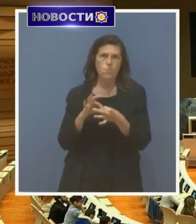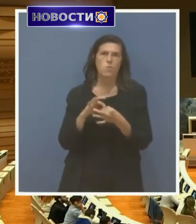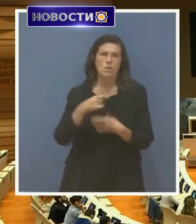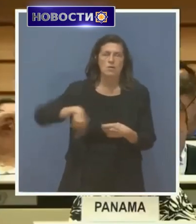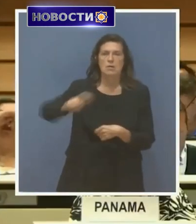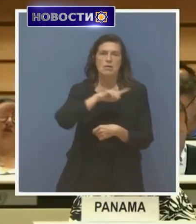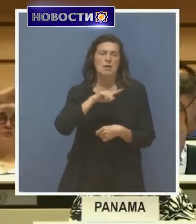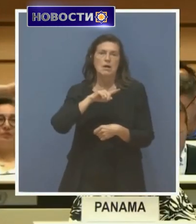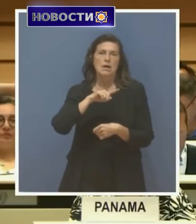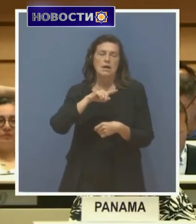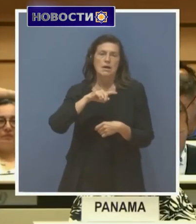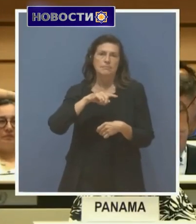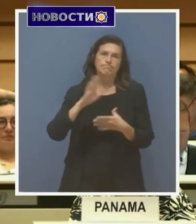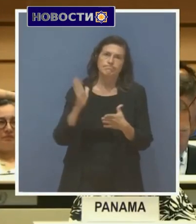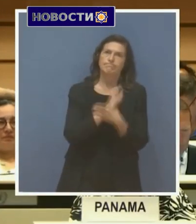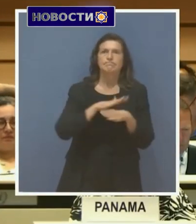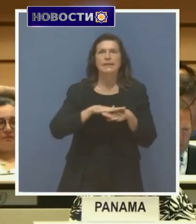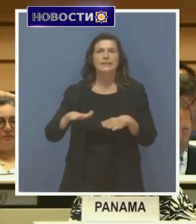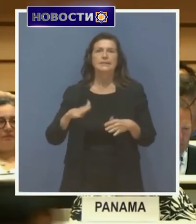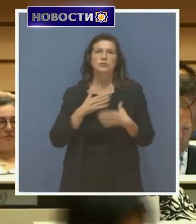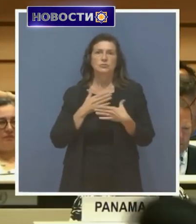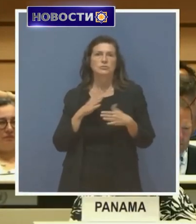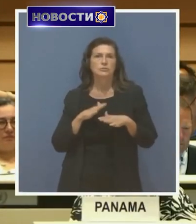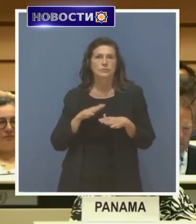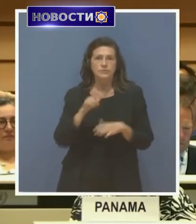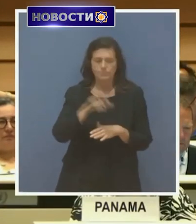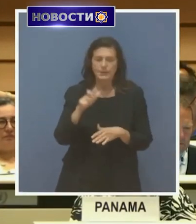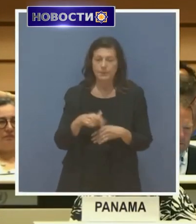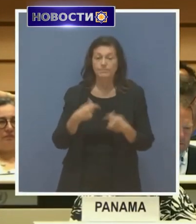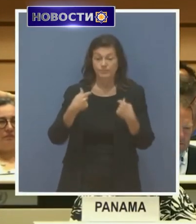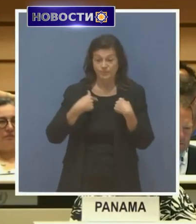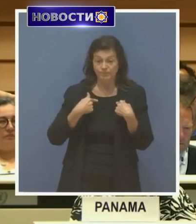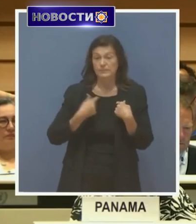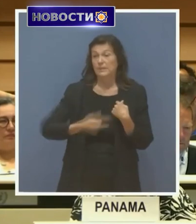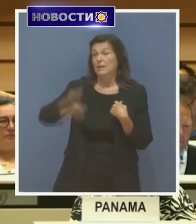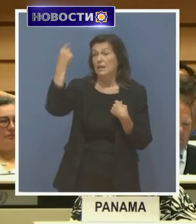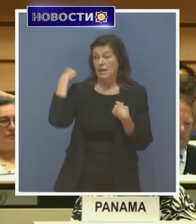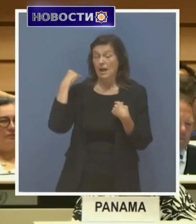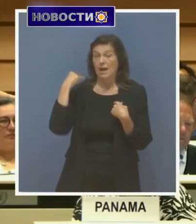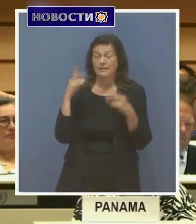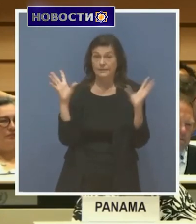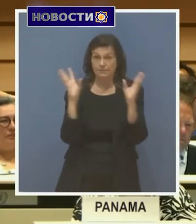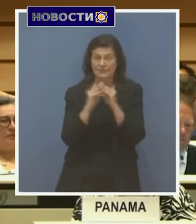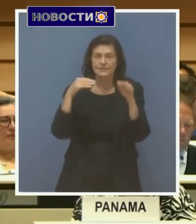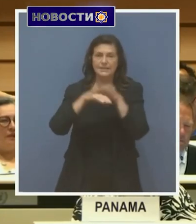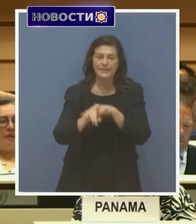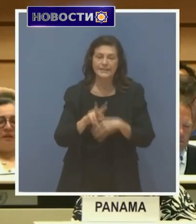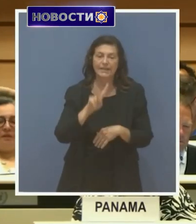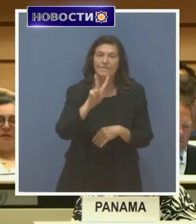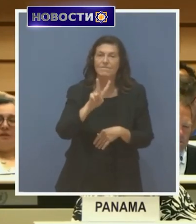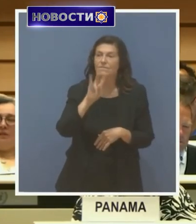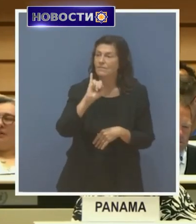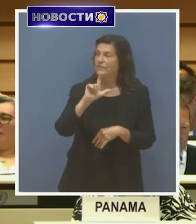Иными словами, поджечь всю Малую Азию и Ближний Восток. Это приведет к уничтожению всего коренного населения. Мой долг – привлечь